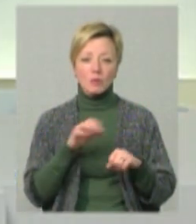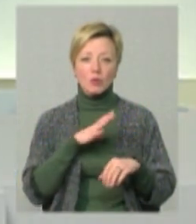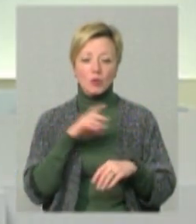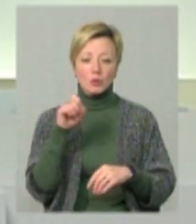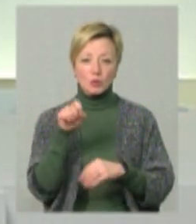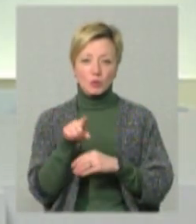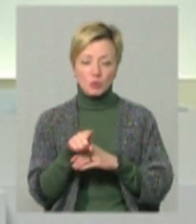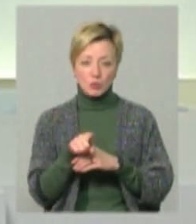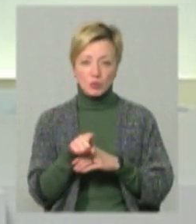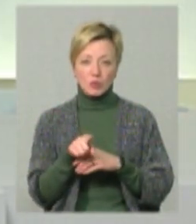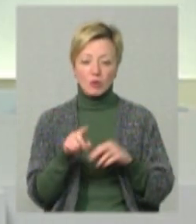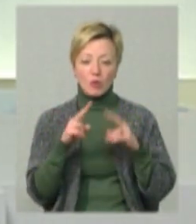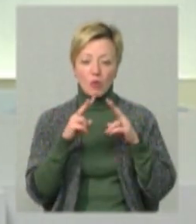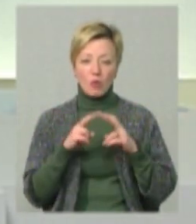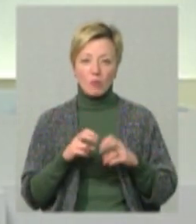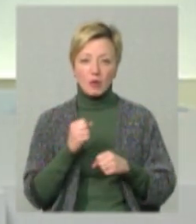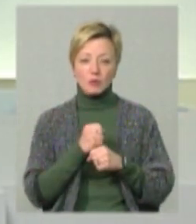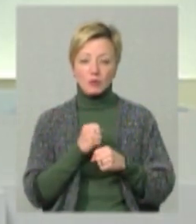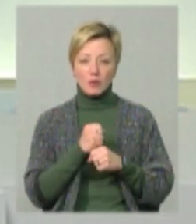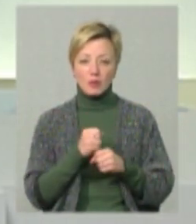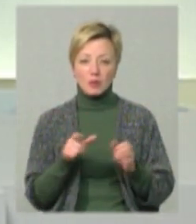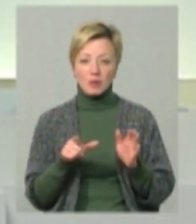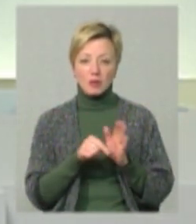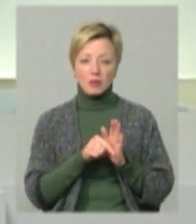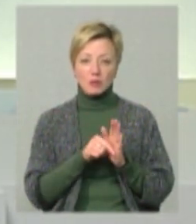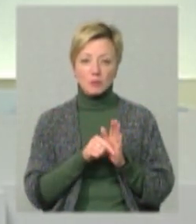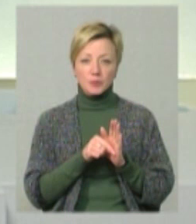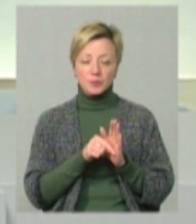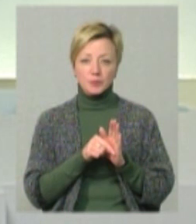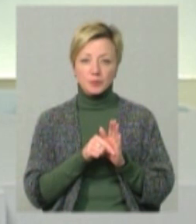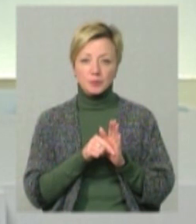було доручено опрацювати разом із